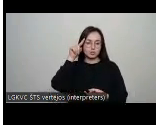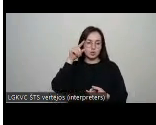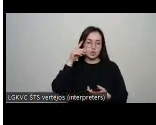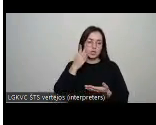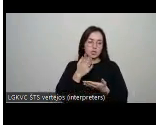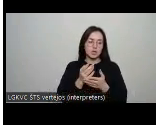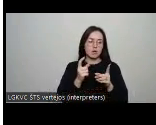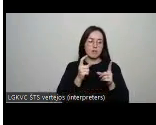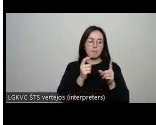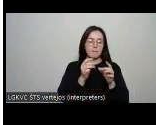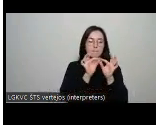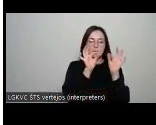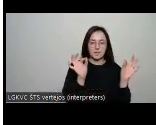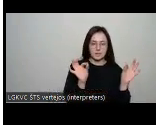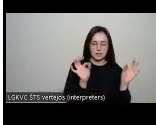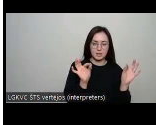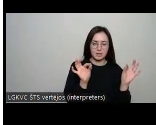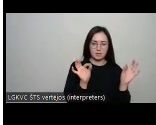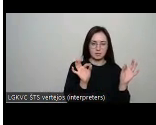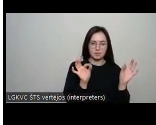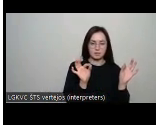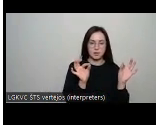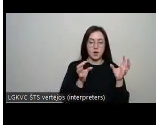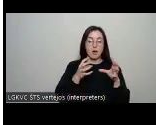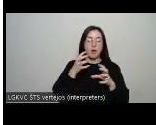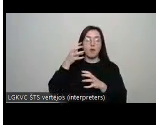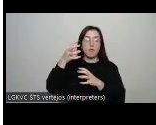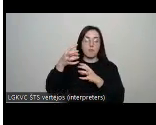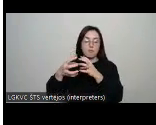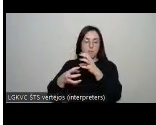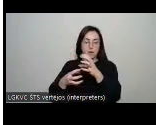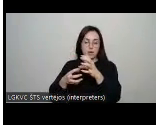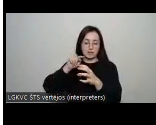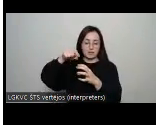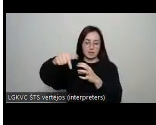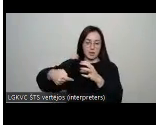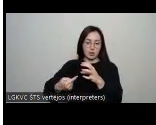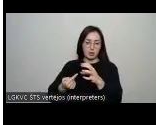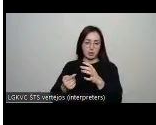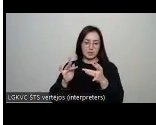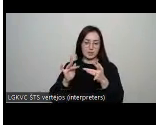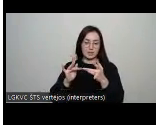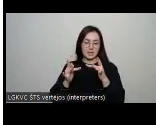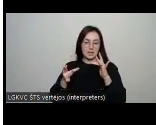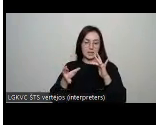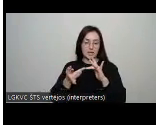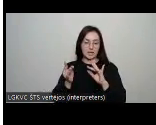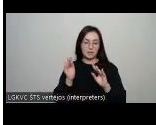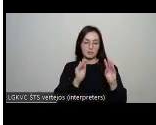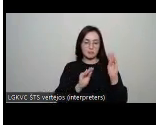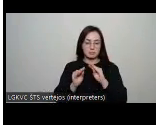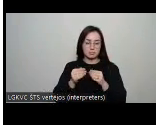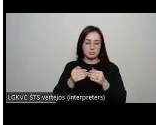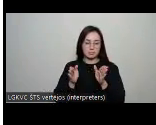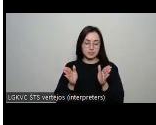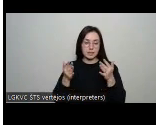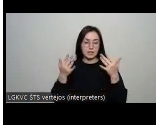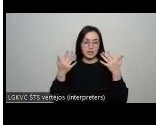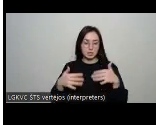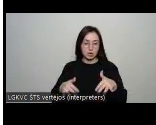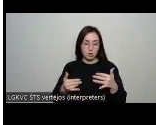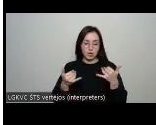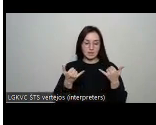frazė, kaip klišė, kad pasaulis nuo interneto susikūrimo tampa žymiai mažesnė vieta